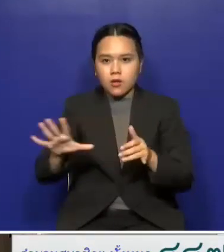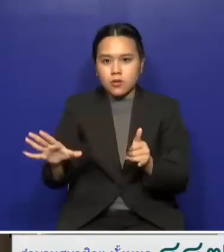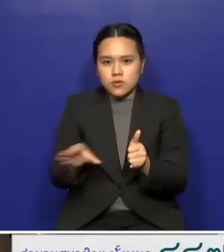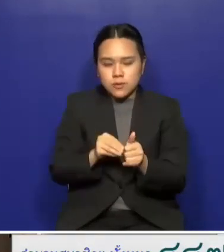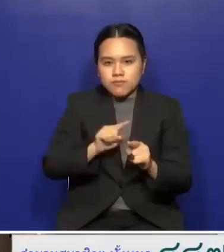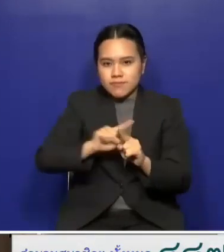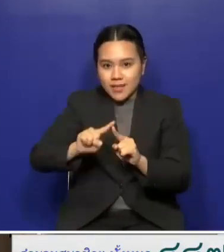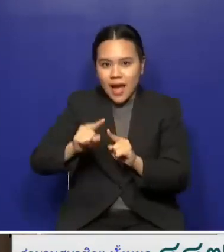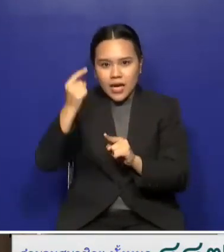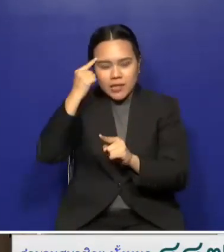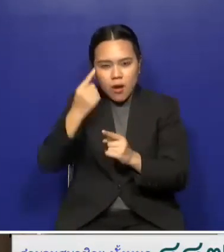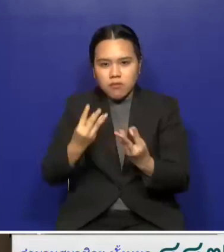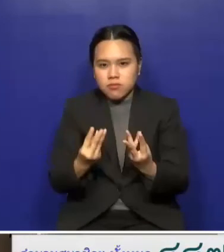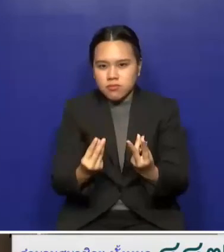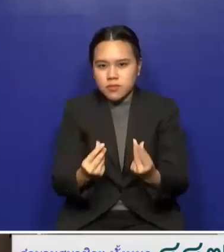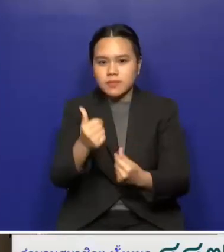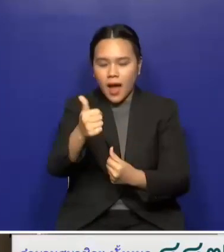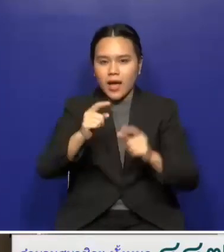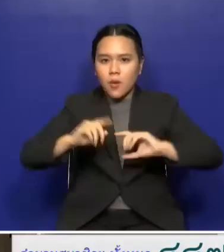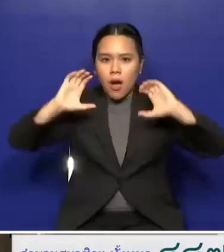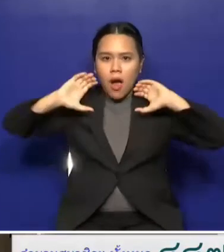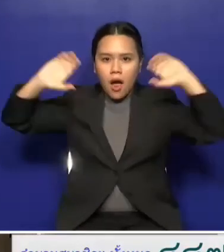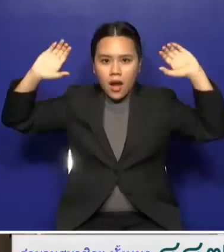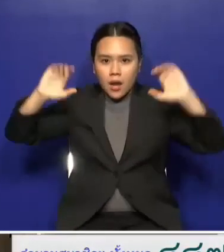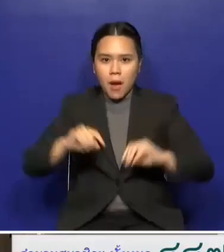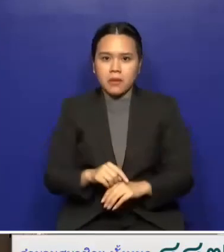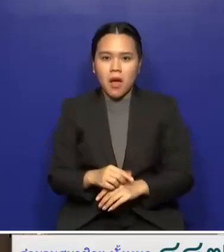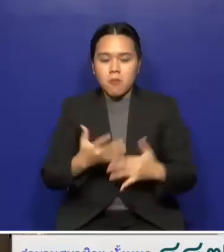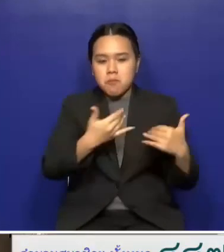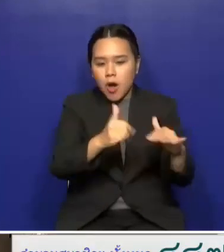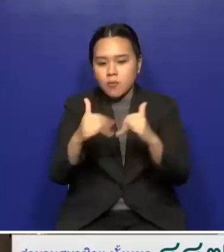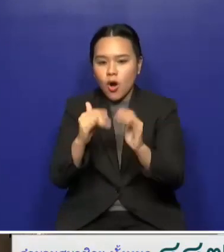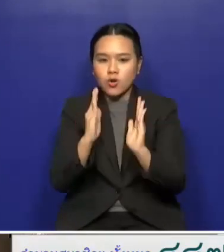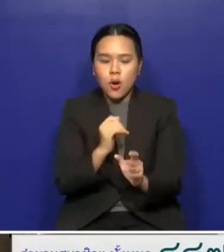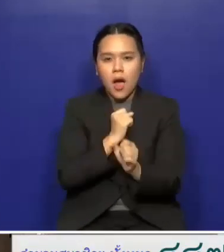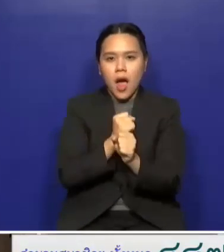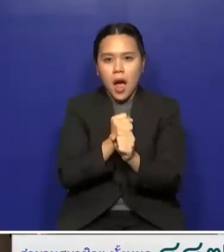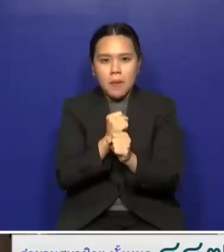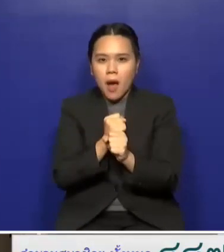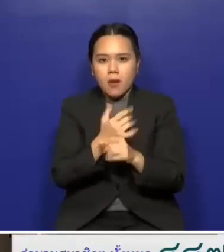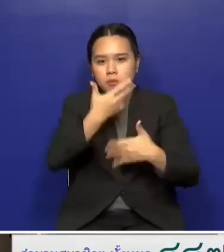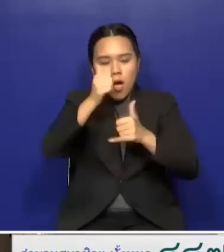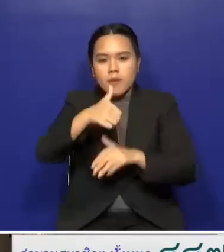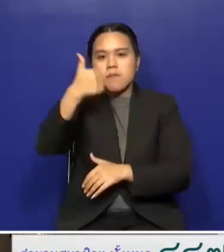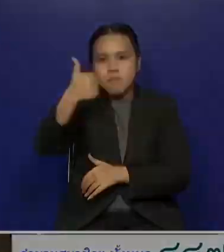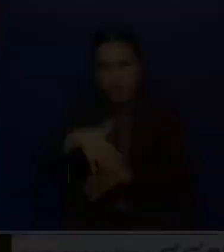าชนผู้เสียสละต้องสละชีวิตของตัวเองในการติดเชื้อให้เป็นศูนย์ขอบพระคุณท่านประธานครับ